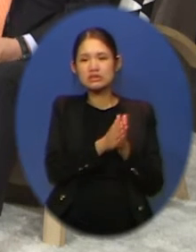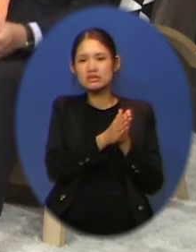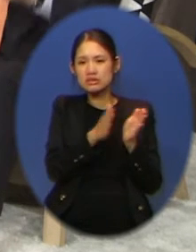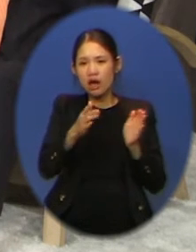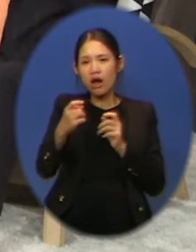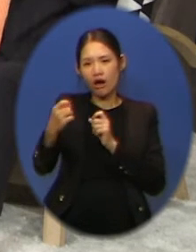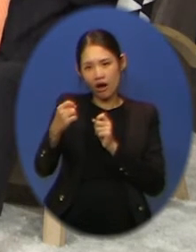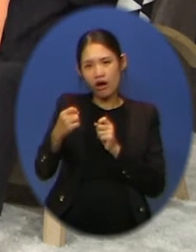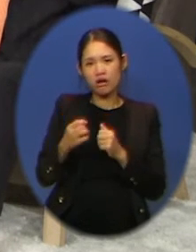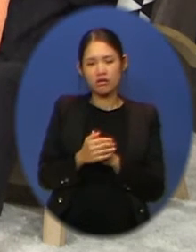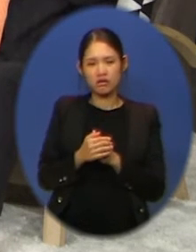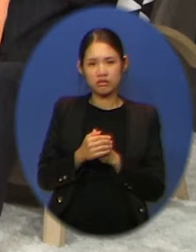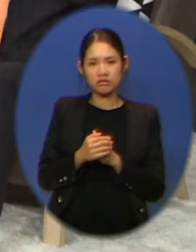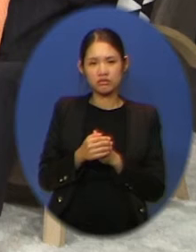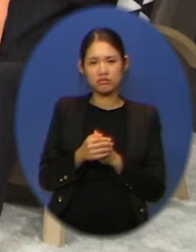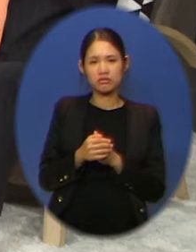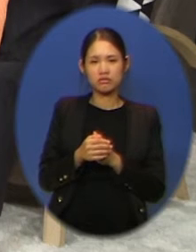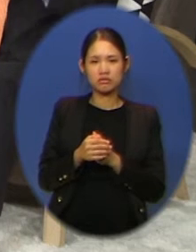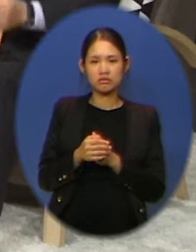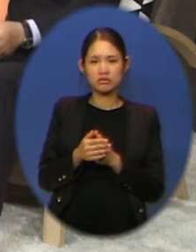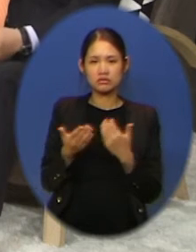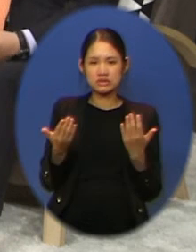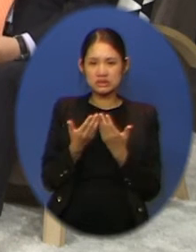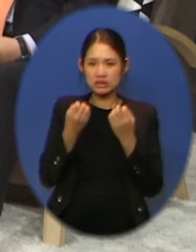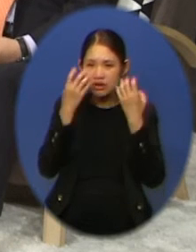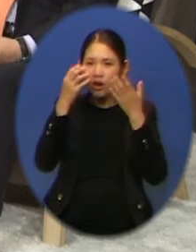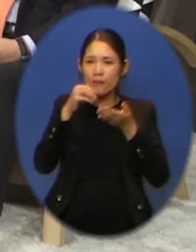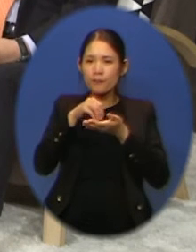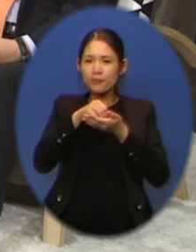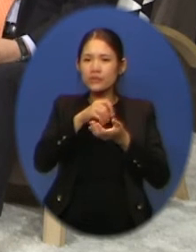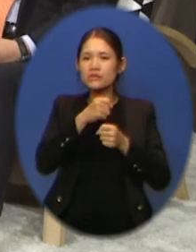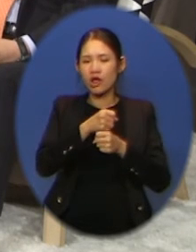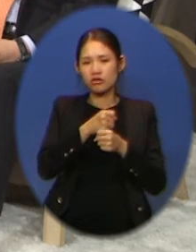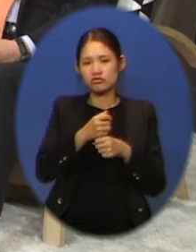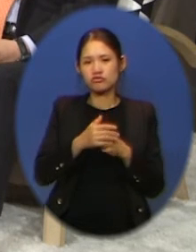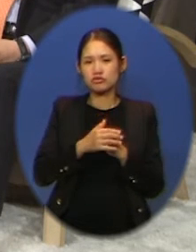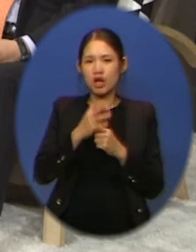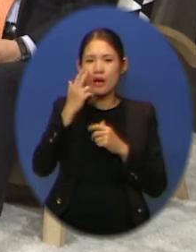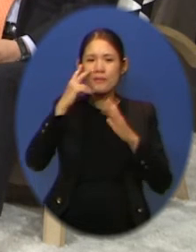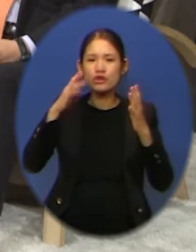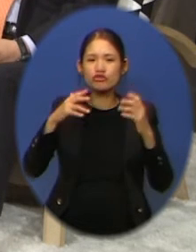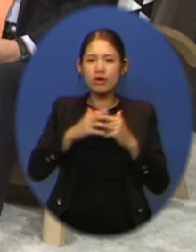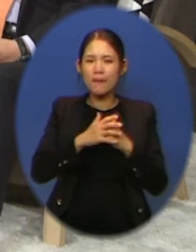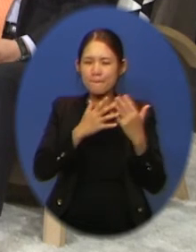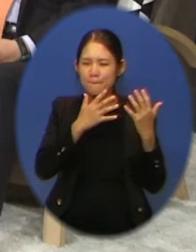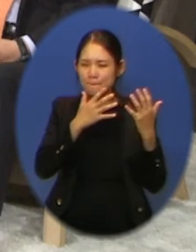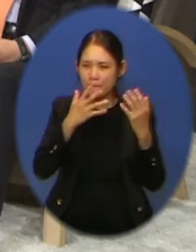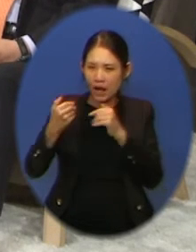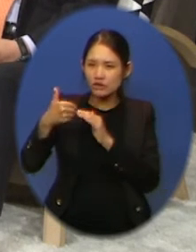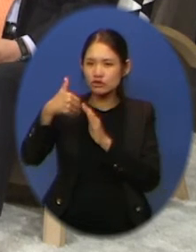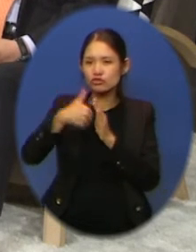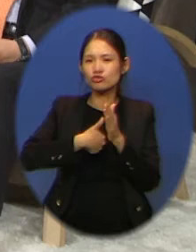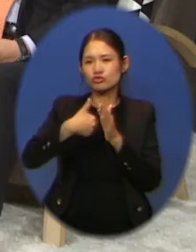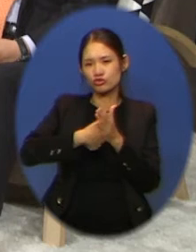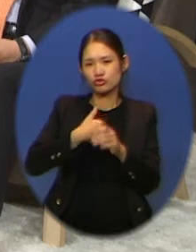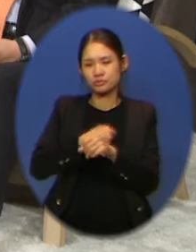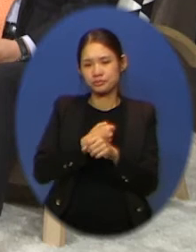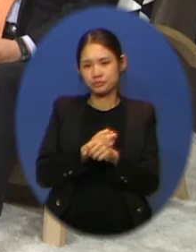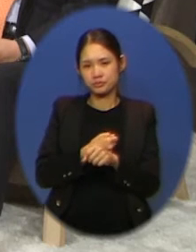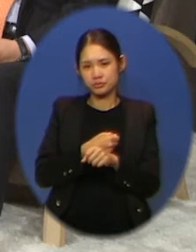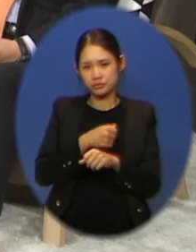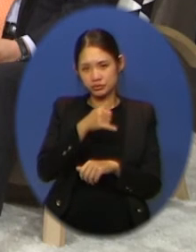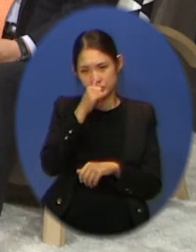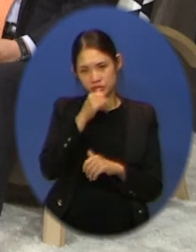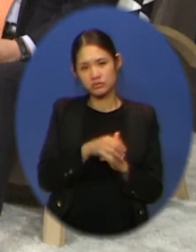얼마나 직업 창출을 말할 거 없고 우리 미국에 얼마나 많은 수입을 창조하는데